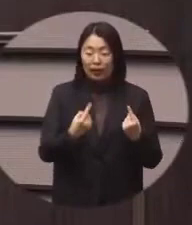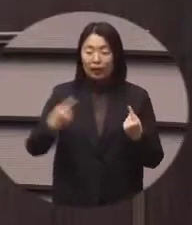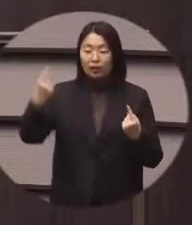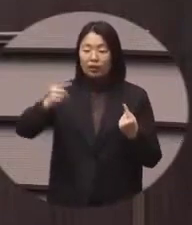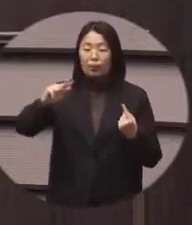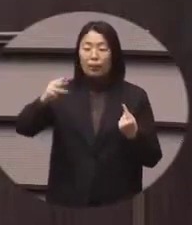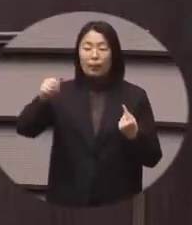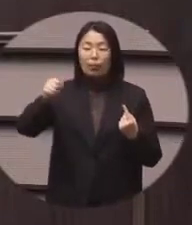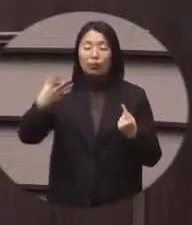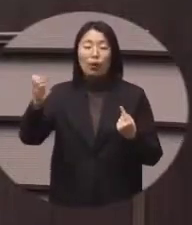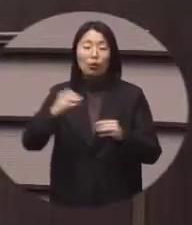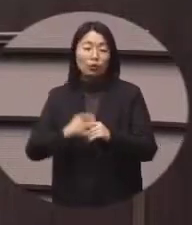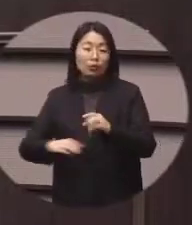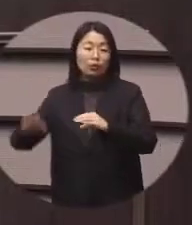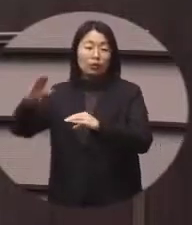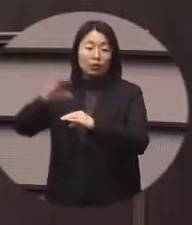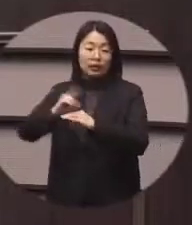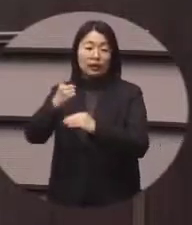1,855억 원이 증가한 1조